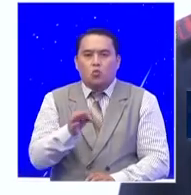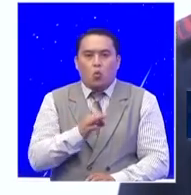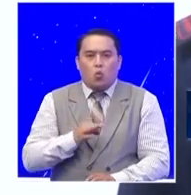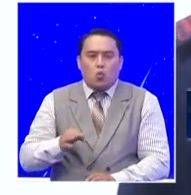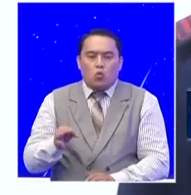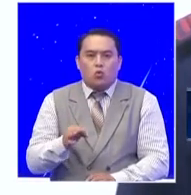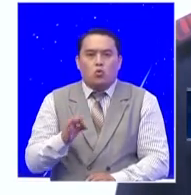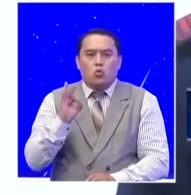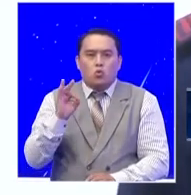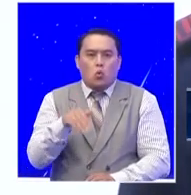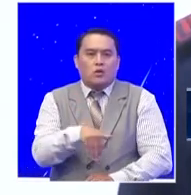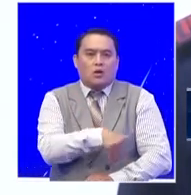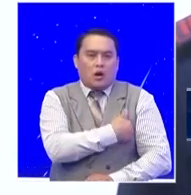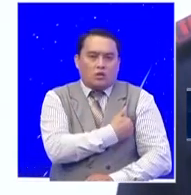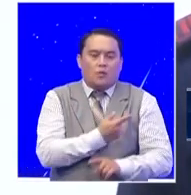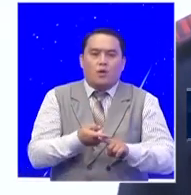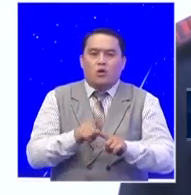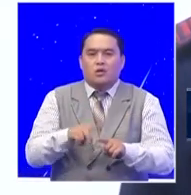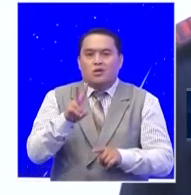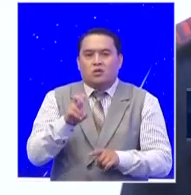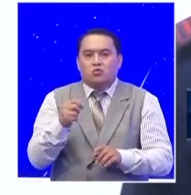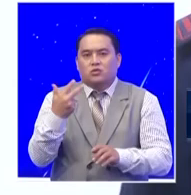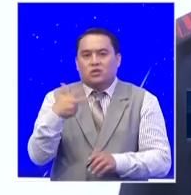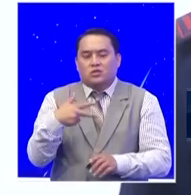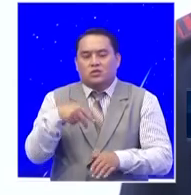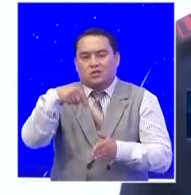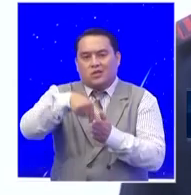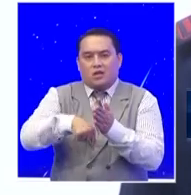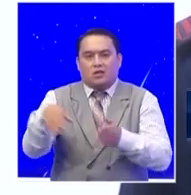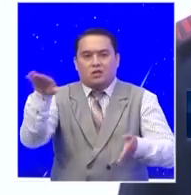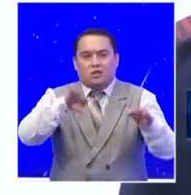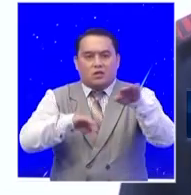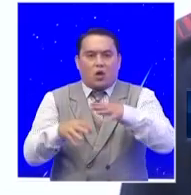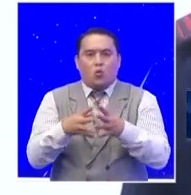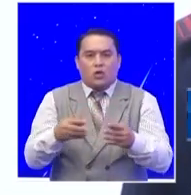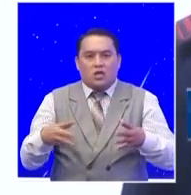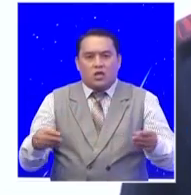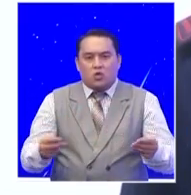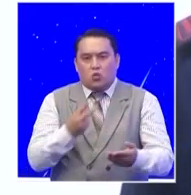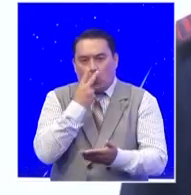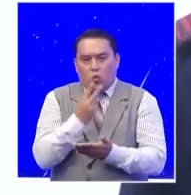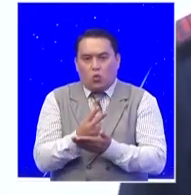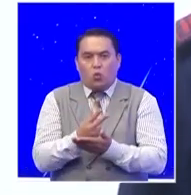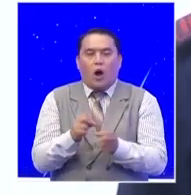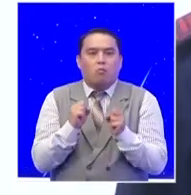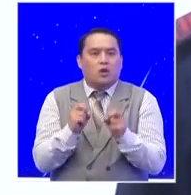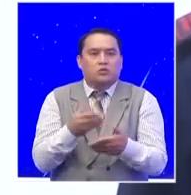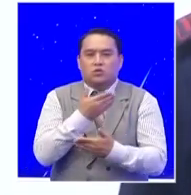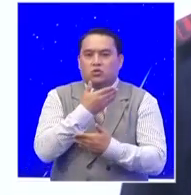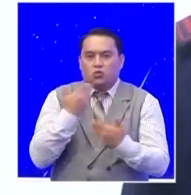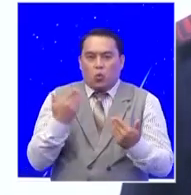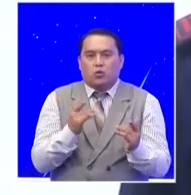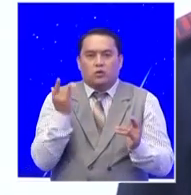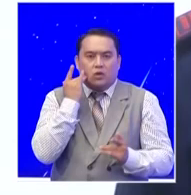0 градуста изотермай 3243 тереңдікте орналасады. Бұл биік таудағы қардың еруін байқатады. Бұдан келер еш қауіп жоқ. Жағдайдың